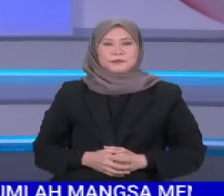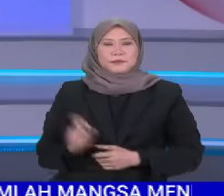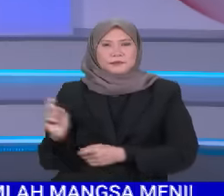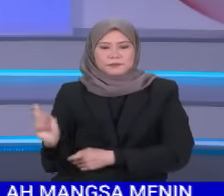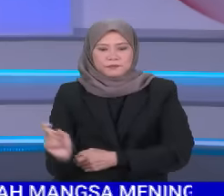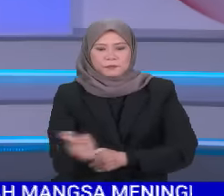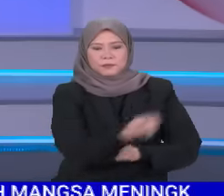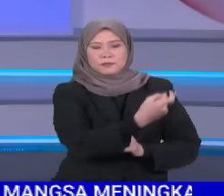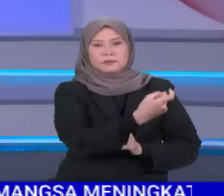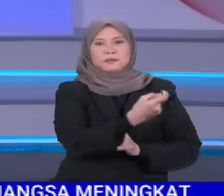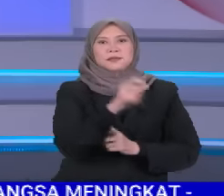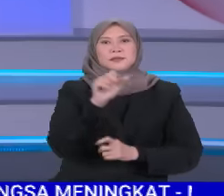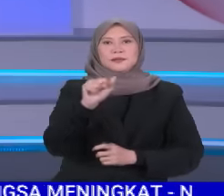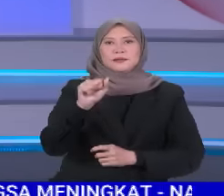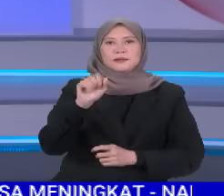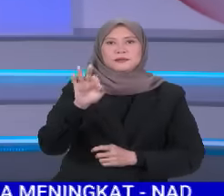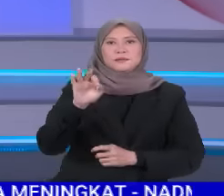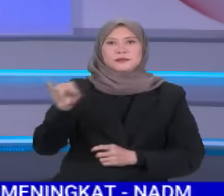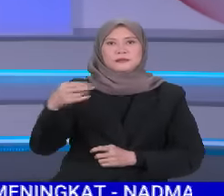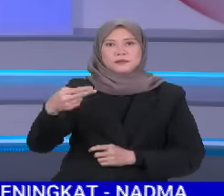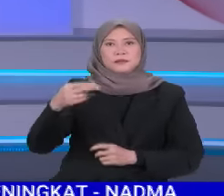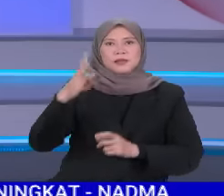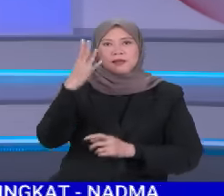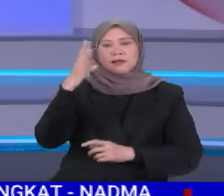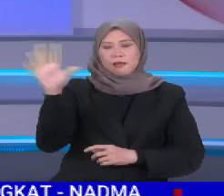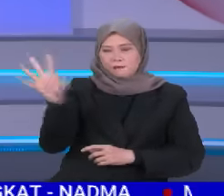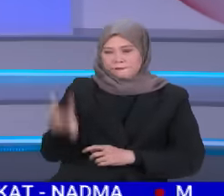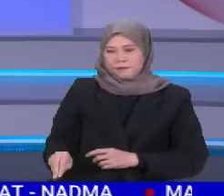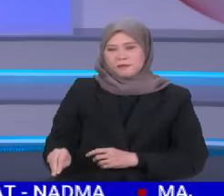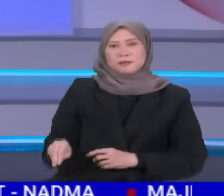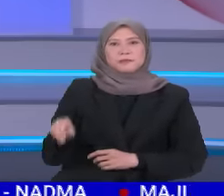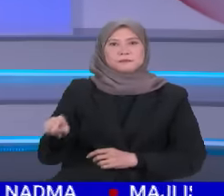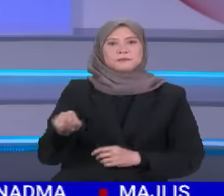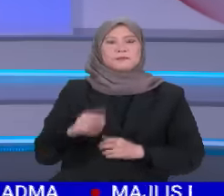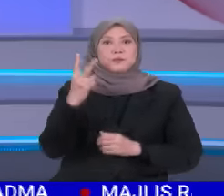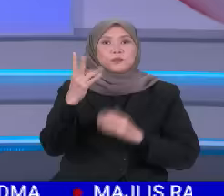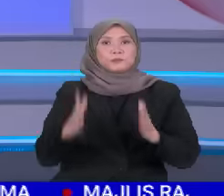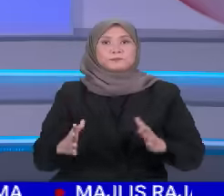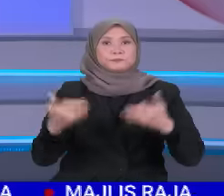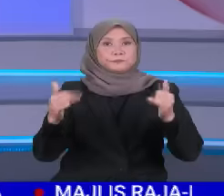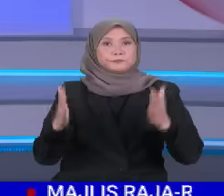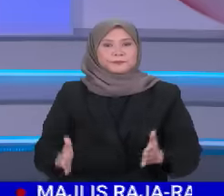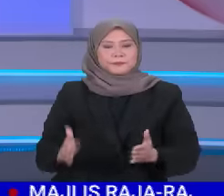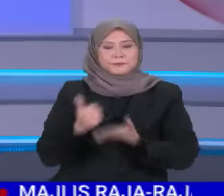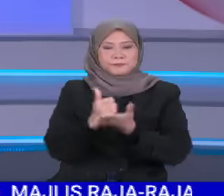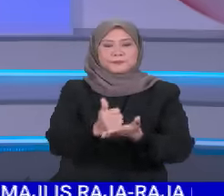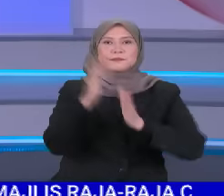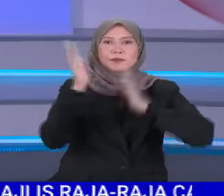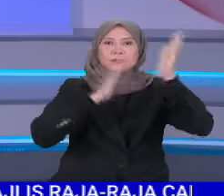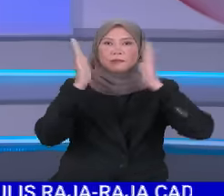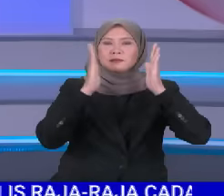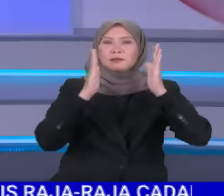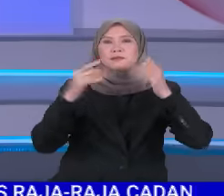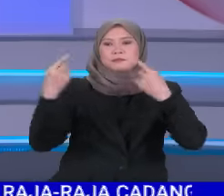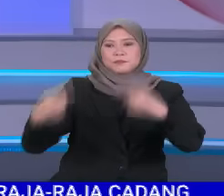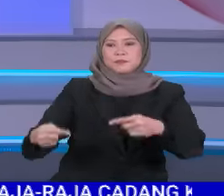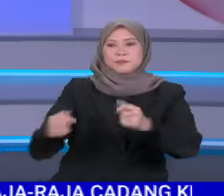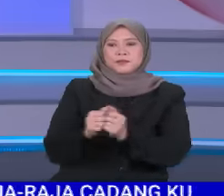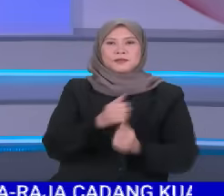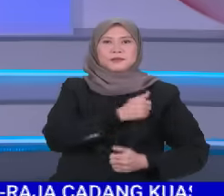negara-negara di Afrika Selatan dua jaringan Muhammad asray membantu Malaysia bangkit mengatasi